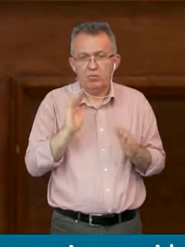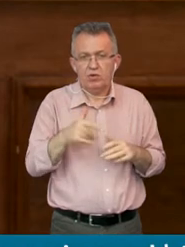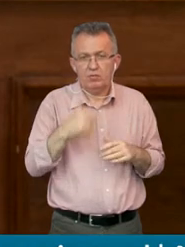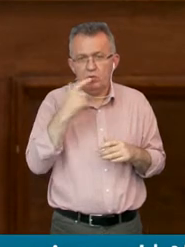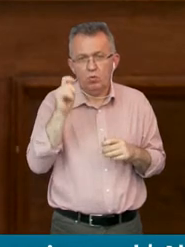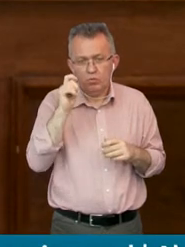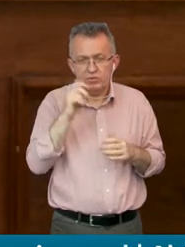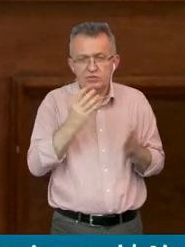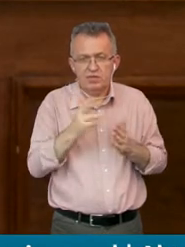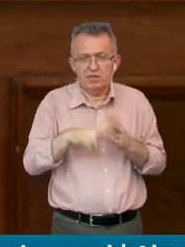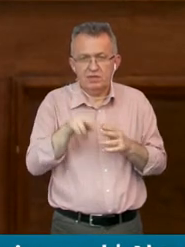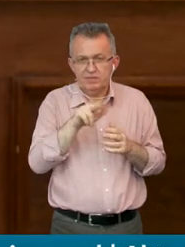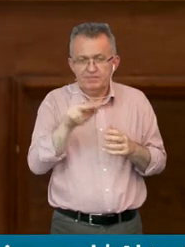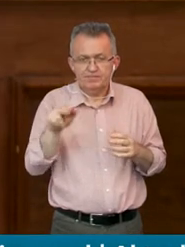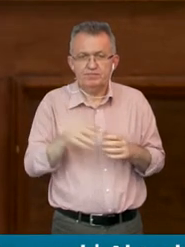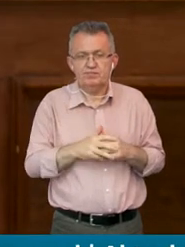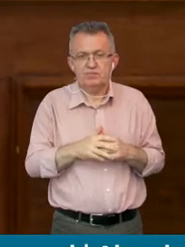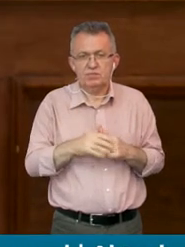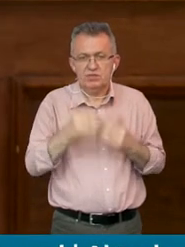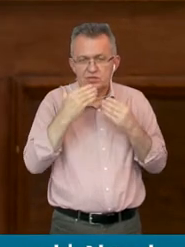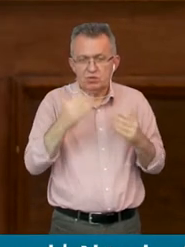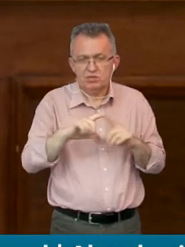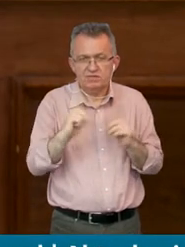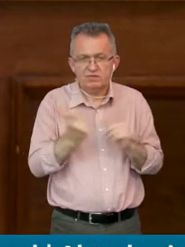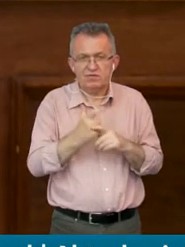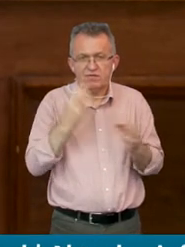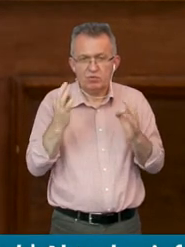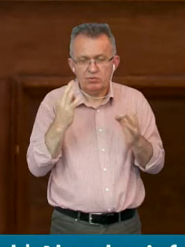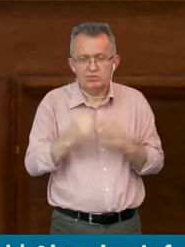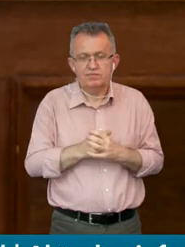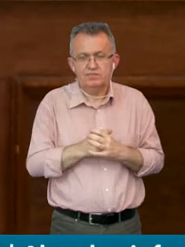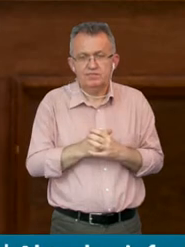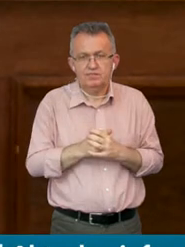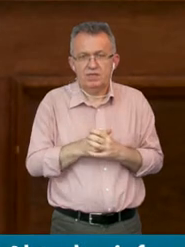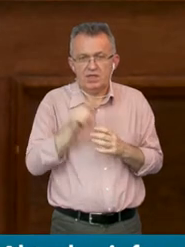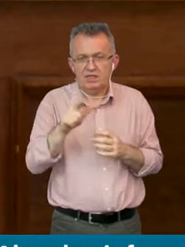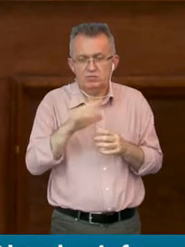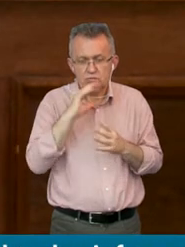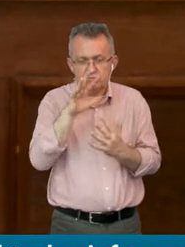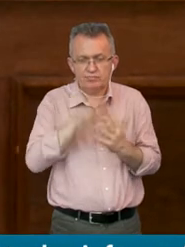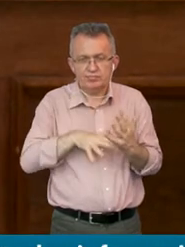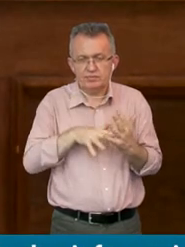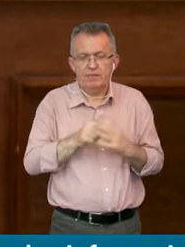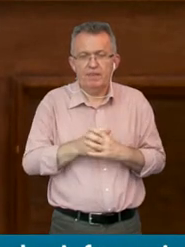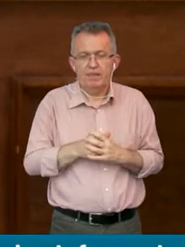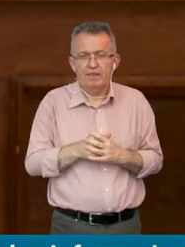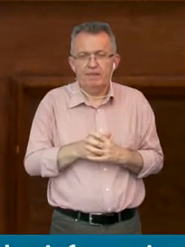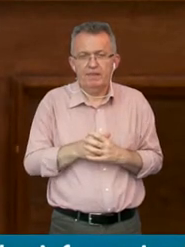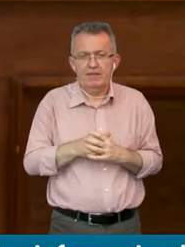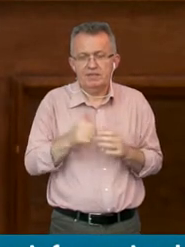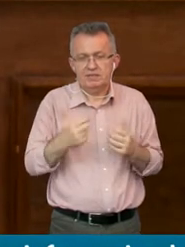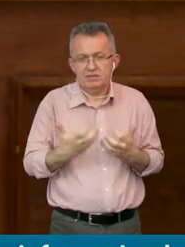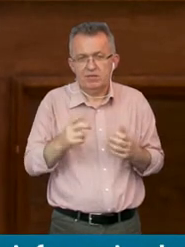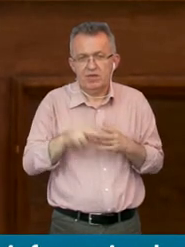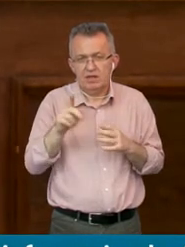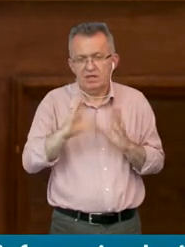ich odczytaniem tutaj na ekranie. Dziękuję też za wszystkie wiadomości. Jest ich cała masa. Staram się odpowiedzieć na